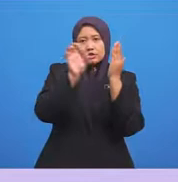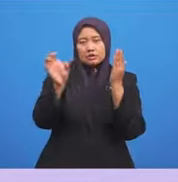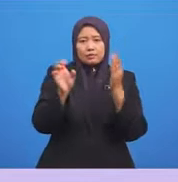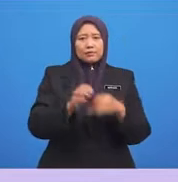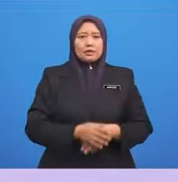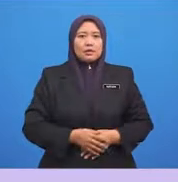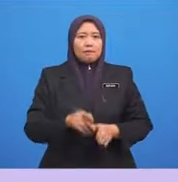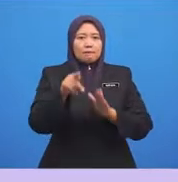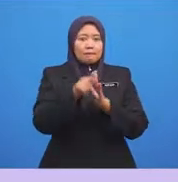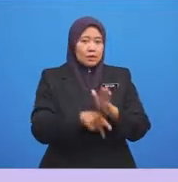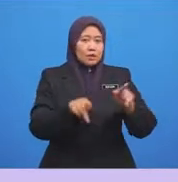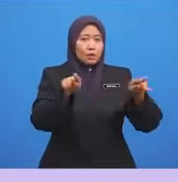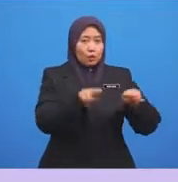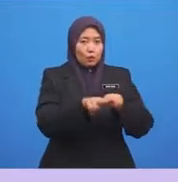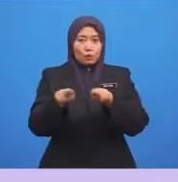perumpamaan.